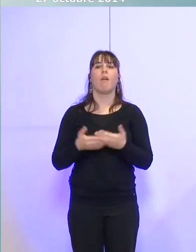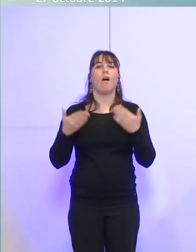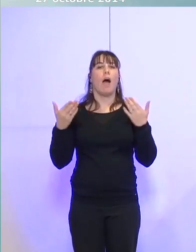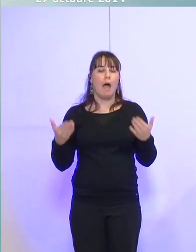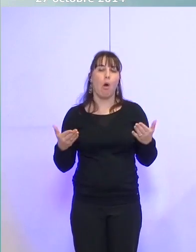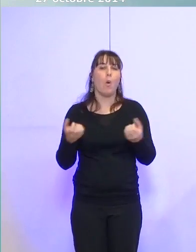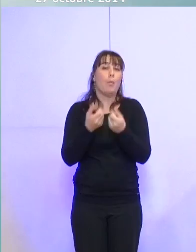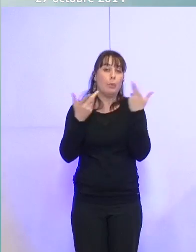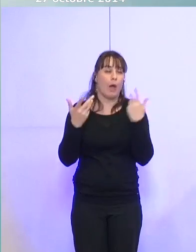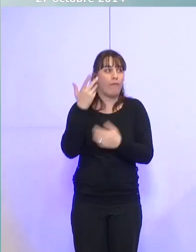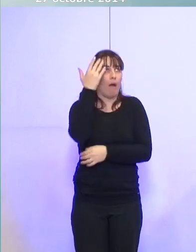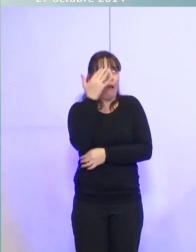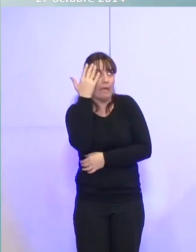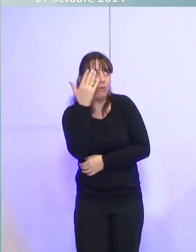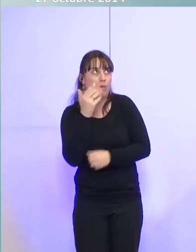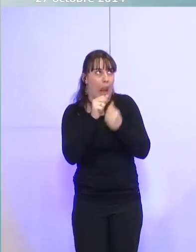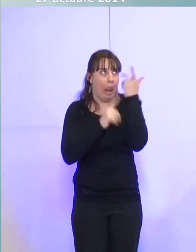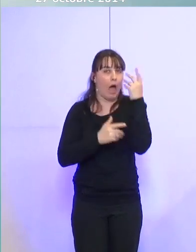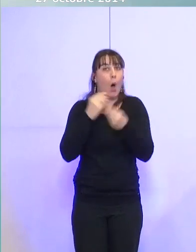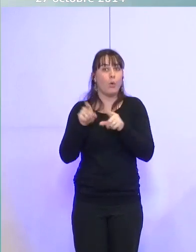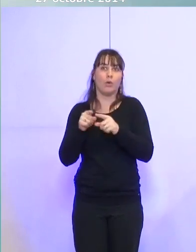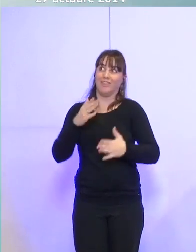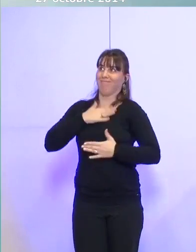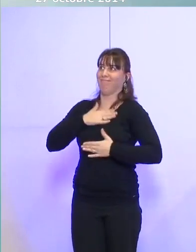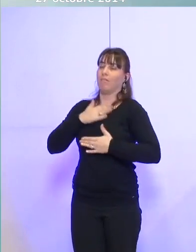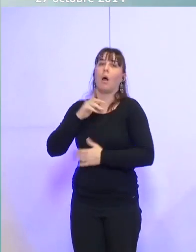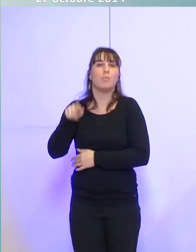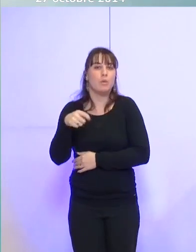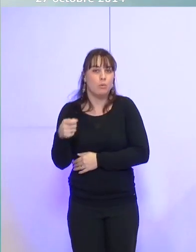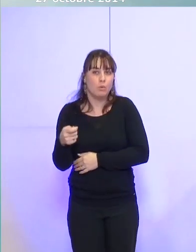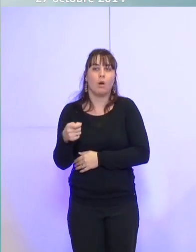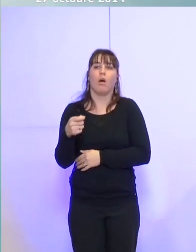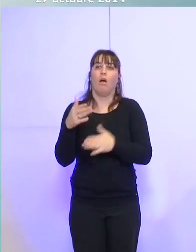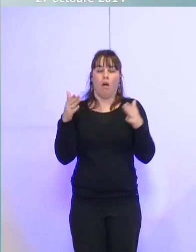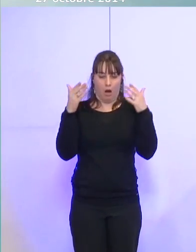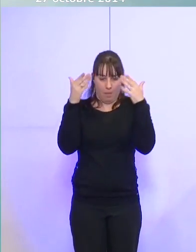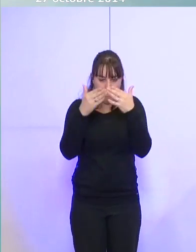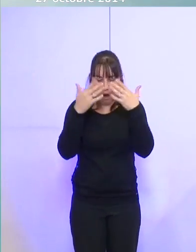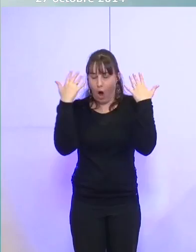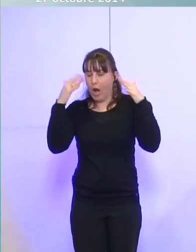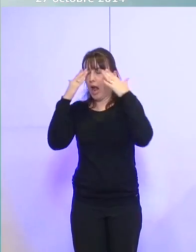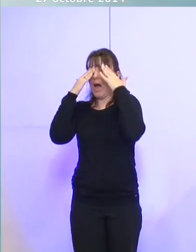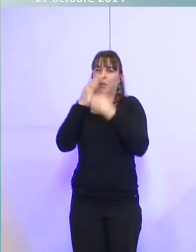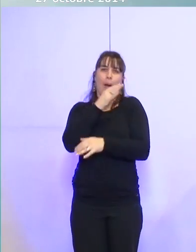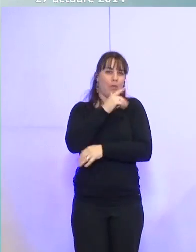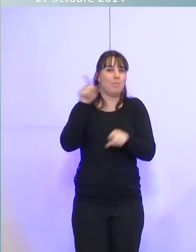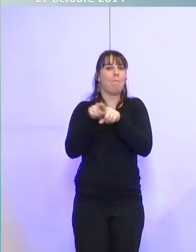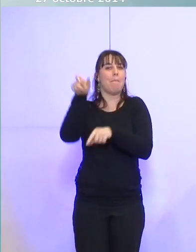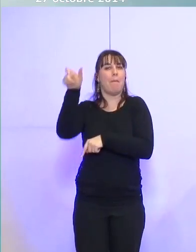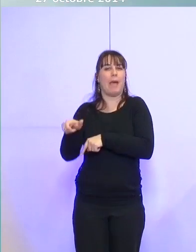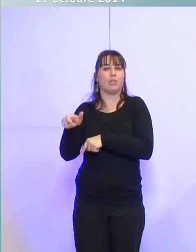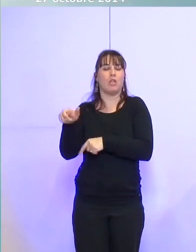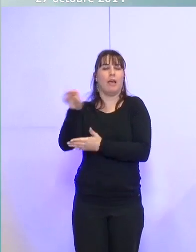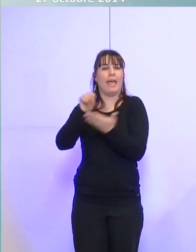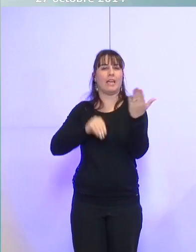nombre d'inquiétudes ou d'enthousiasme, avec à une extrémité du spectre un cauchemar à la George Orwell avec le moindre objet qui